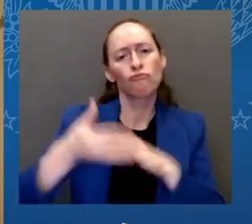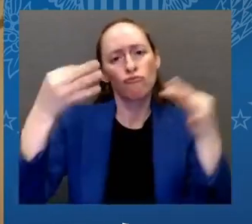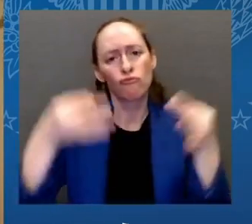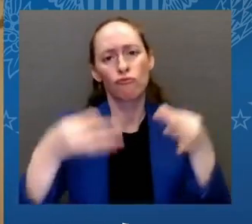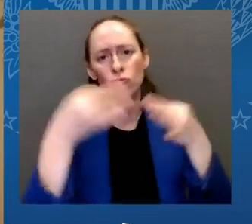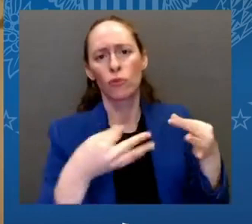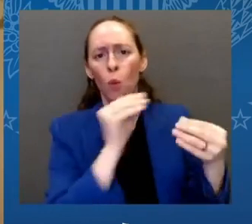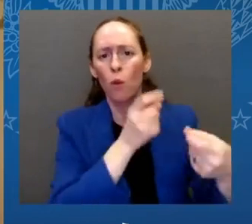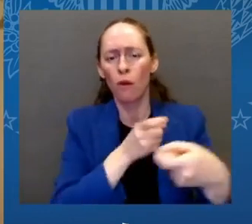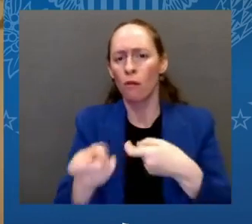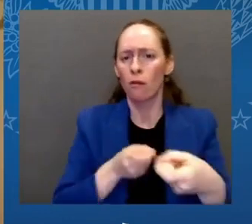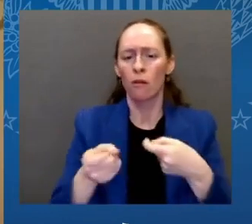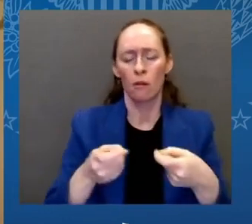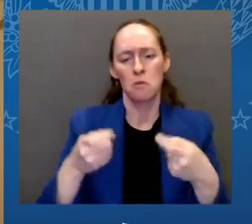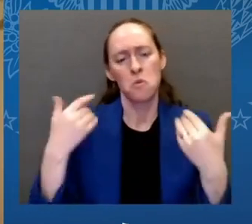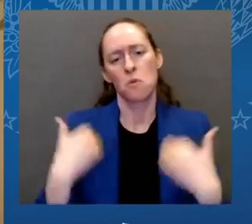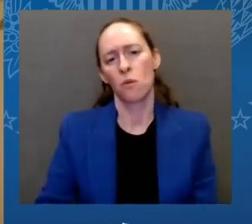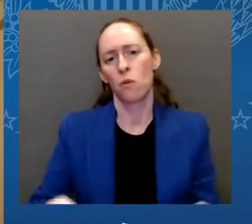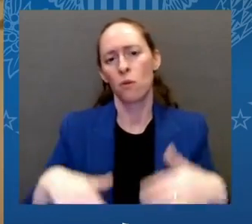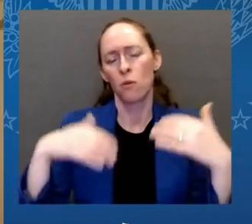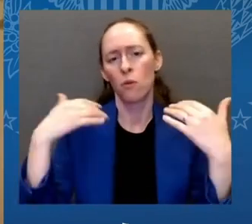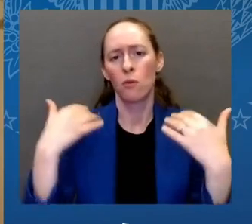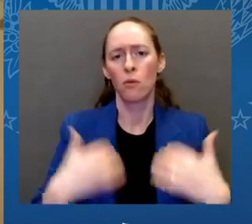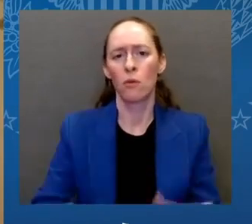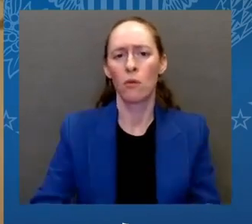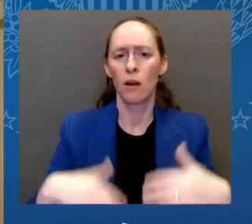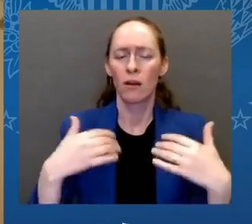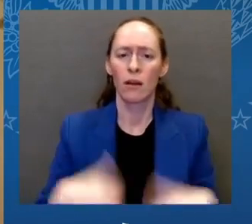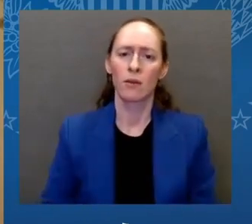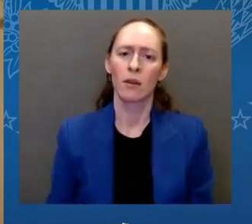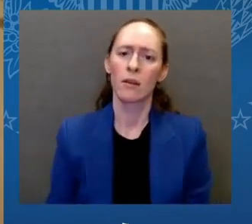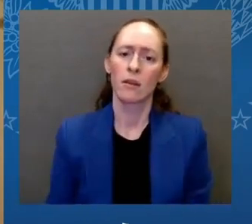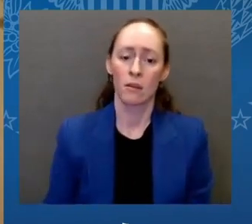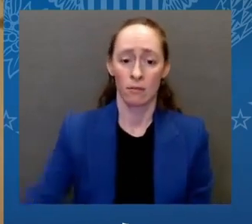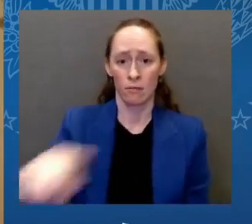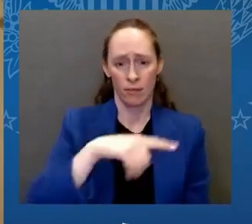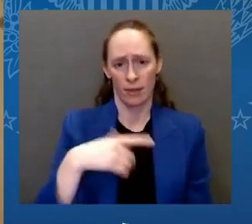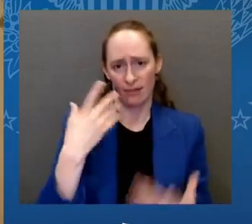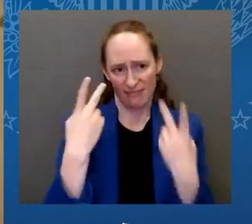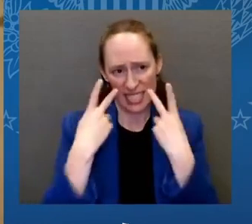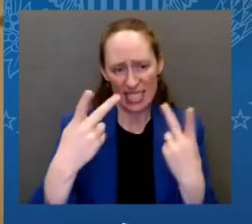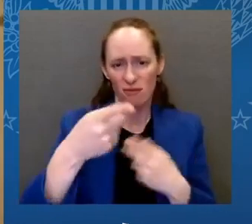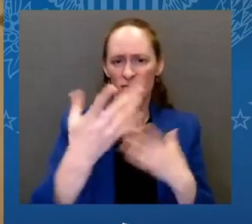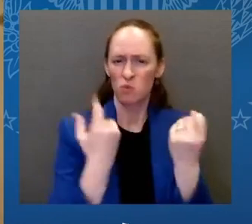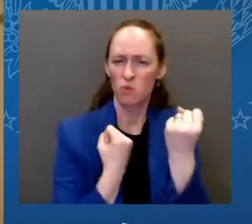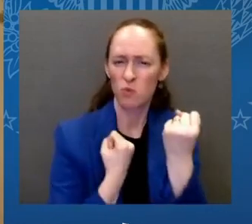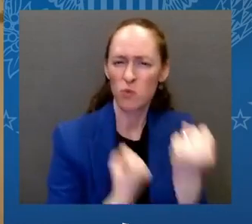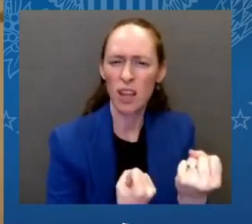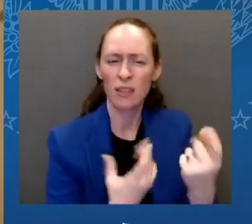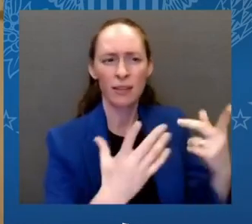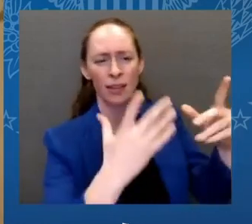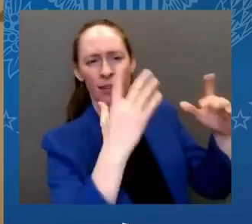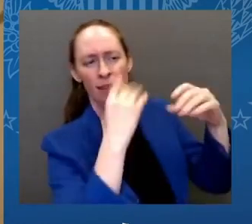я звертаюся до всіх українців, ви продемонстрували свою силу перед